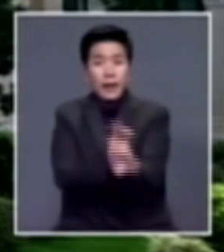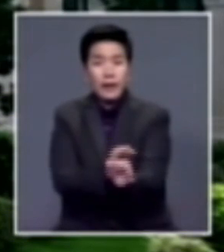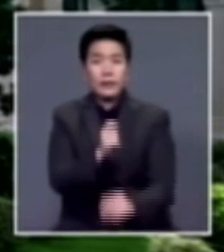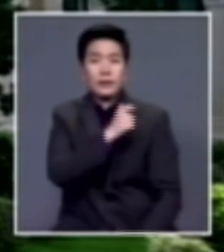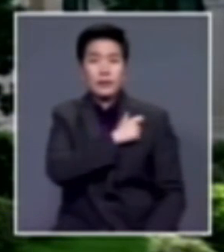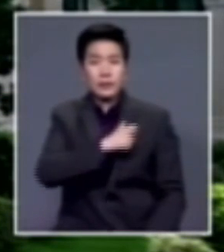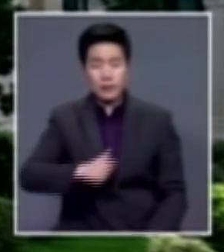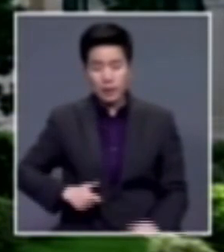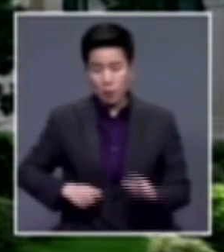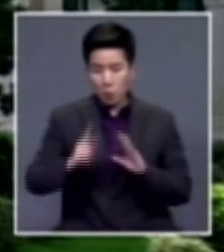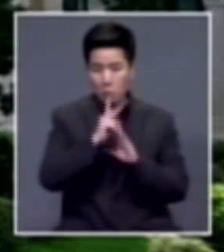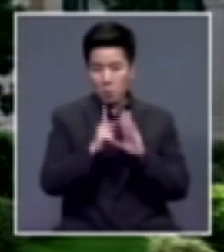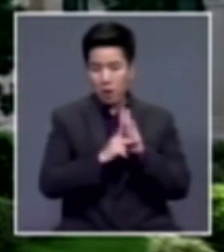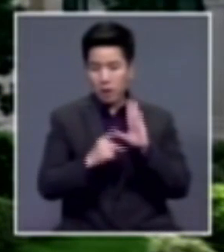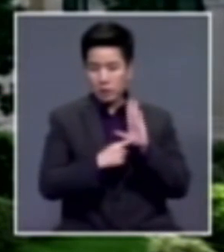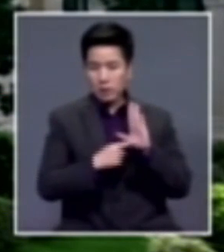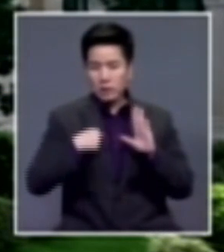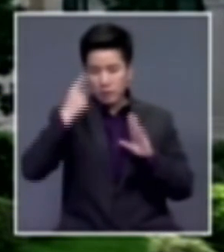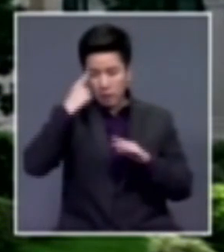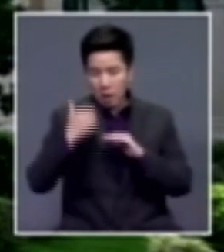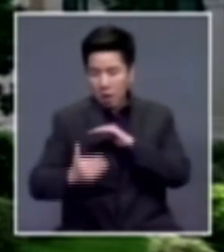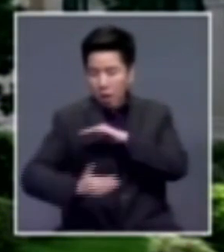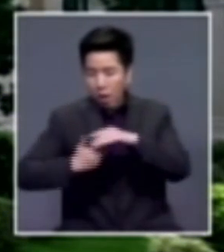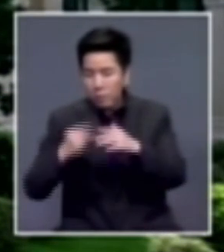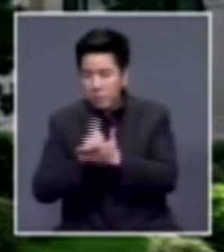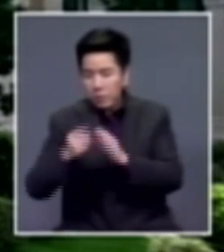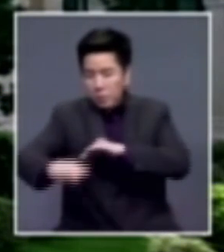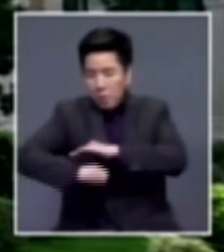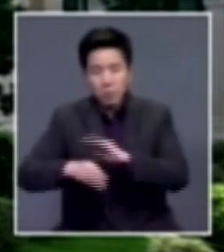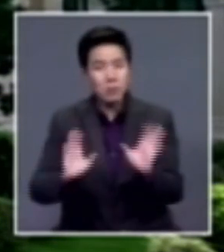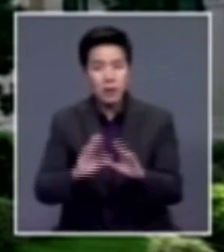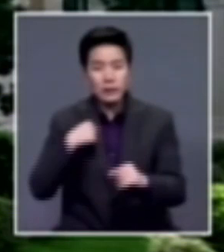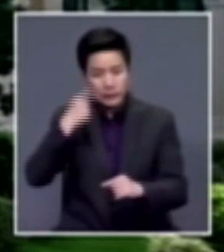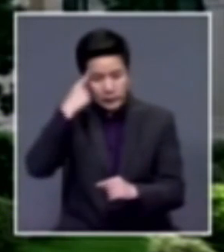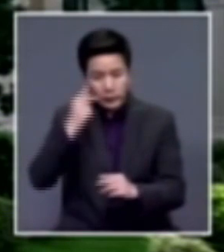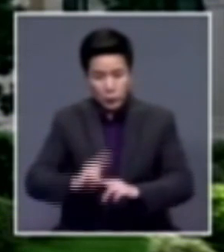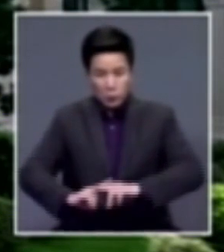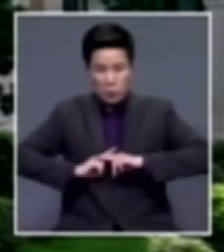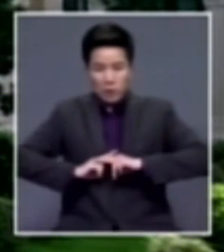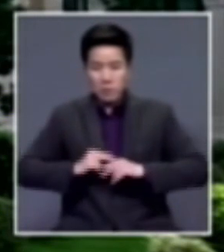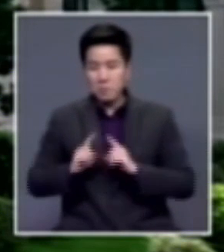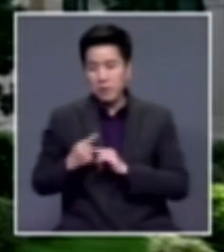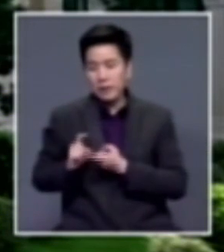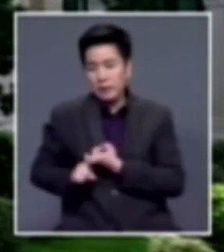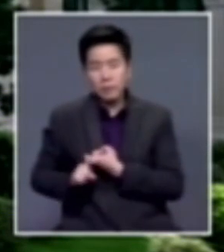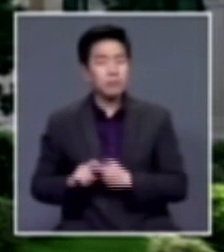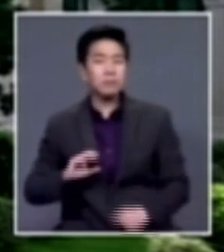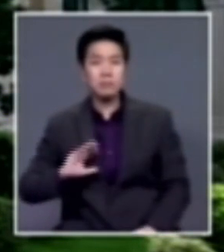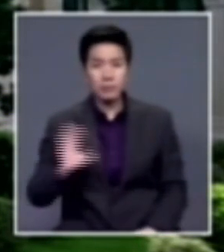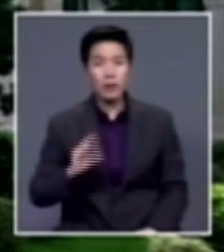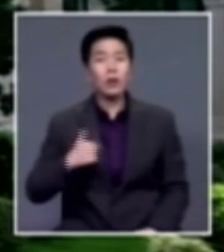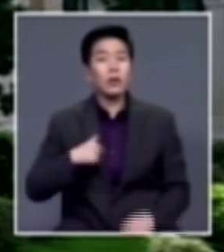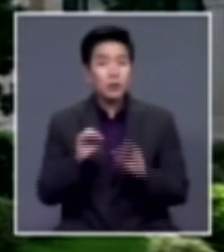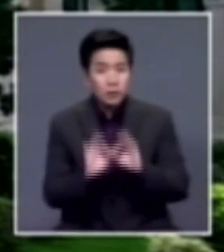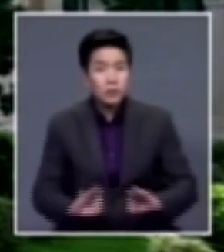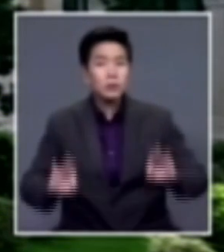ทของผู้ใช้กฎหมายต้องไม่แสวงประโยชน์จากช่องว่างของกฎหมายไม่ตีความเพื่อประโยชน์ส่วนตนหรือผู้ค้องเพราะท่านก็เป็นส่วนหนึ่งที่ส